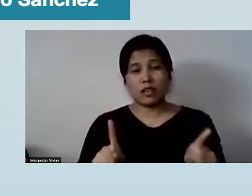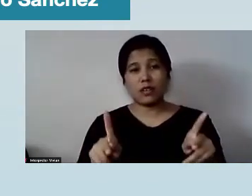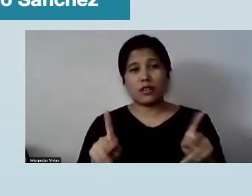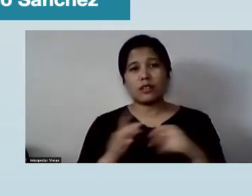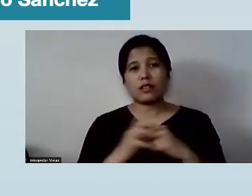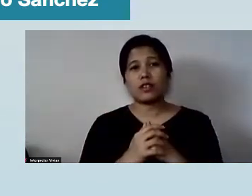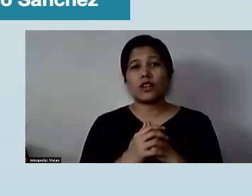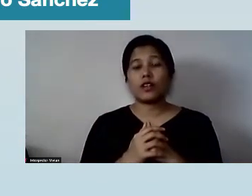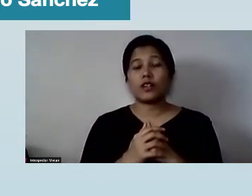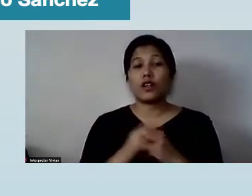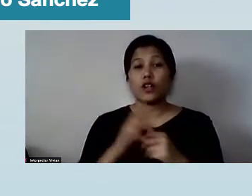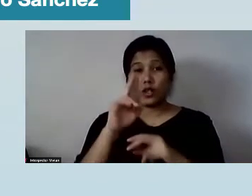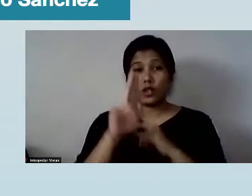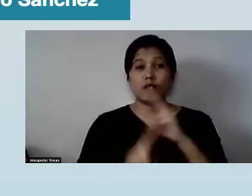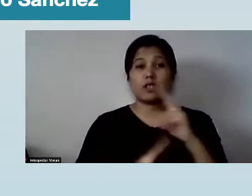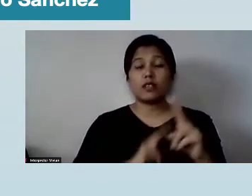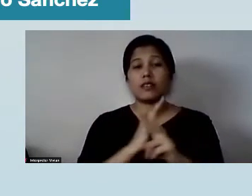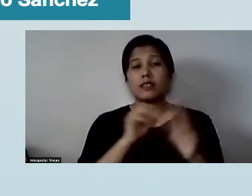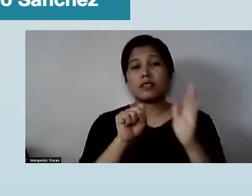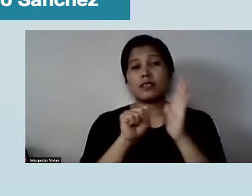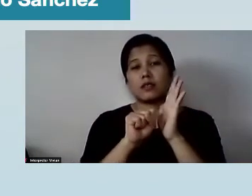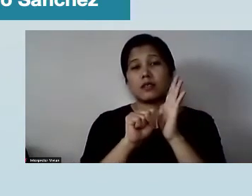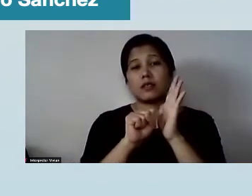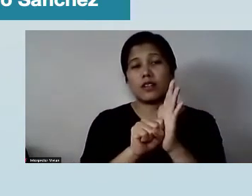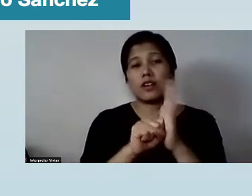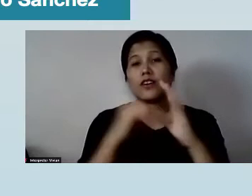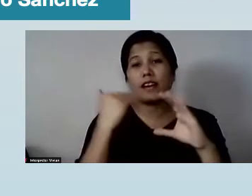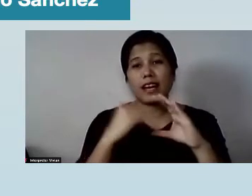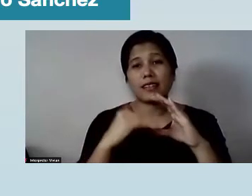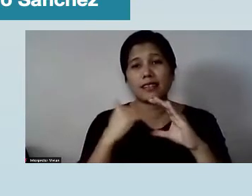the universal symbol of access.